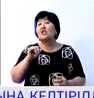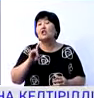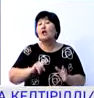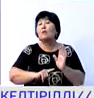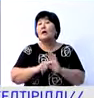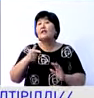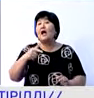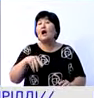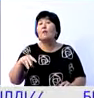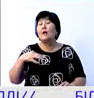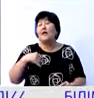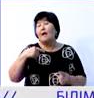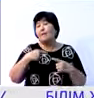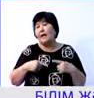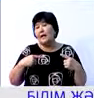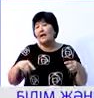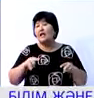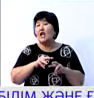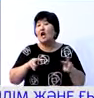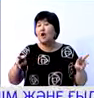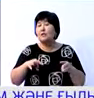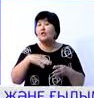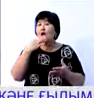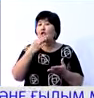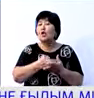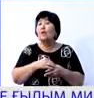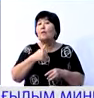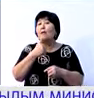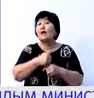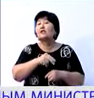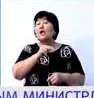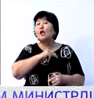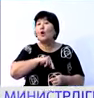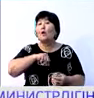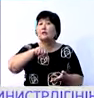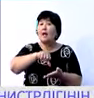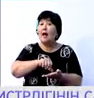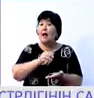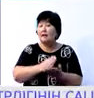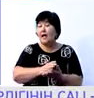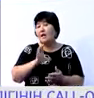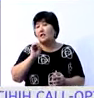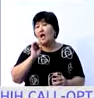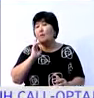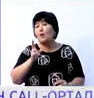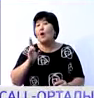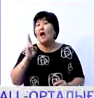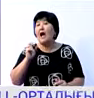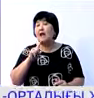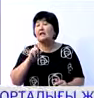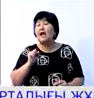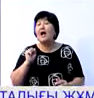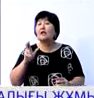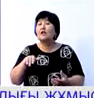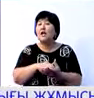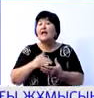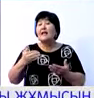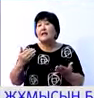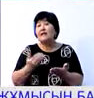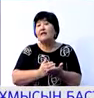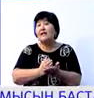Ғалым Махмұтбайұлы бірқатар министрлікте жауапты басшылық лауазымдарда қызмет атқарған. Самұрық-Қазына акционерлік қоғамы инновациялық